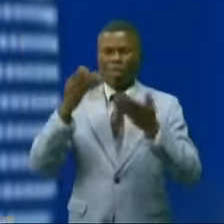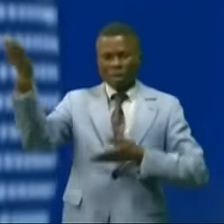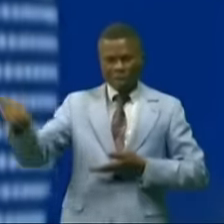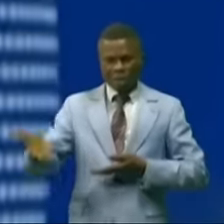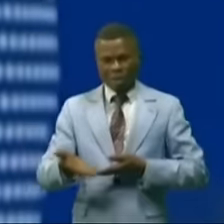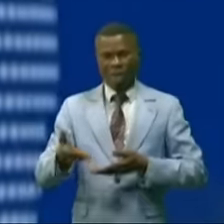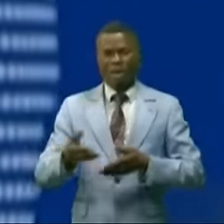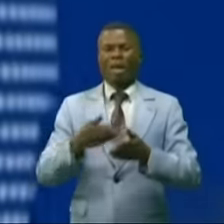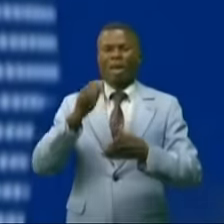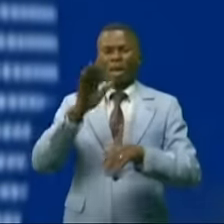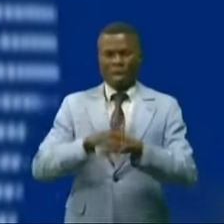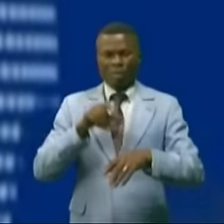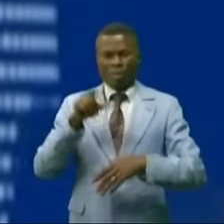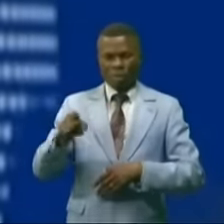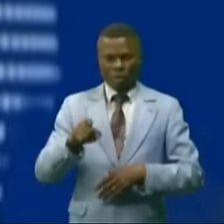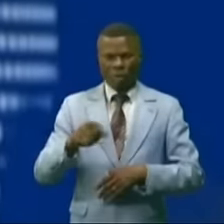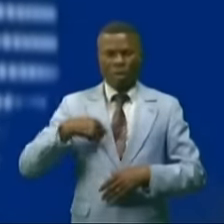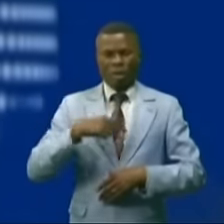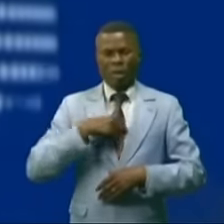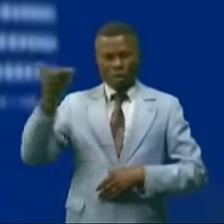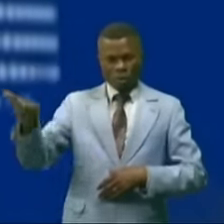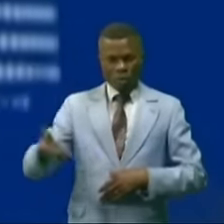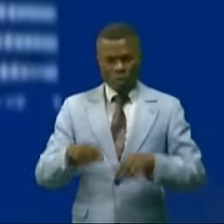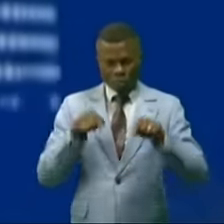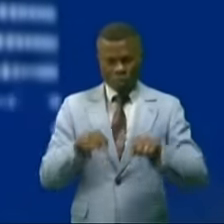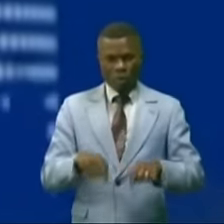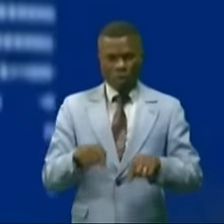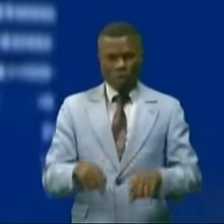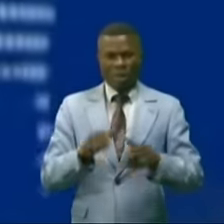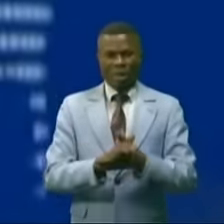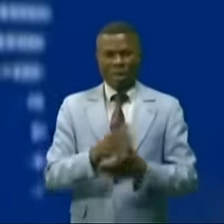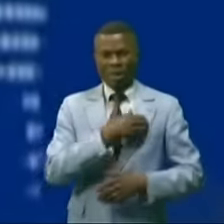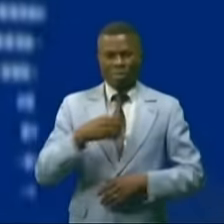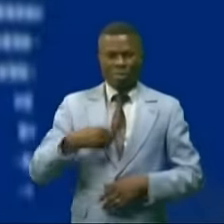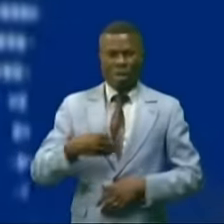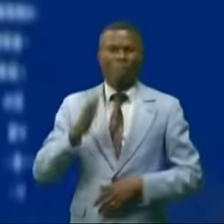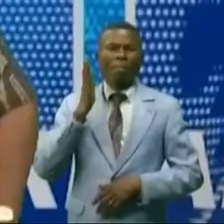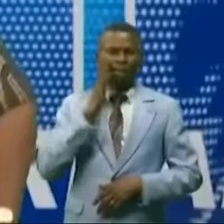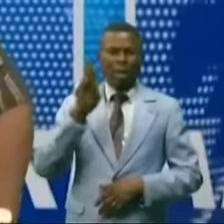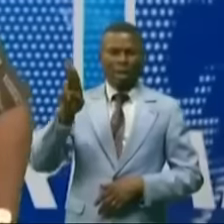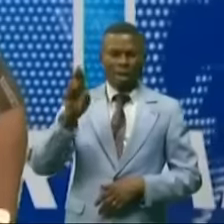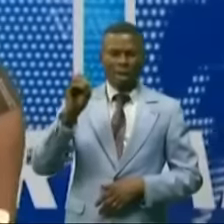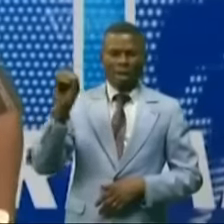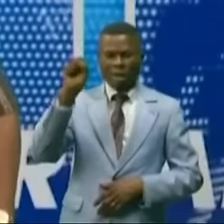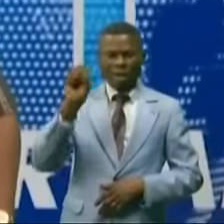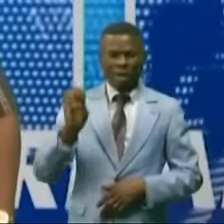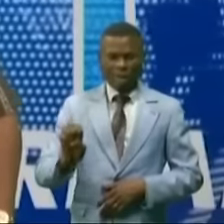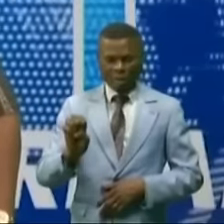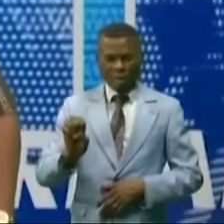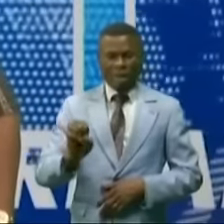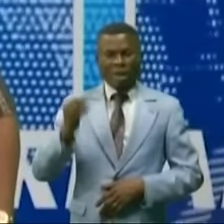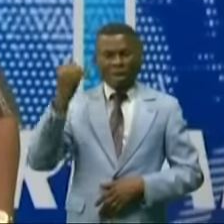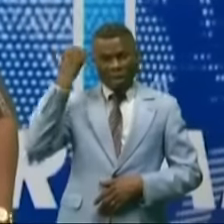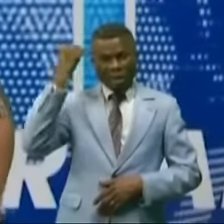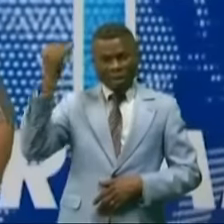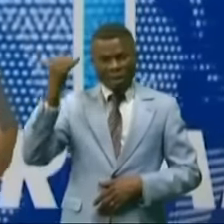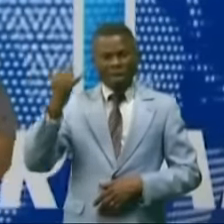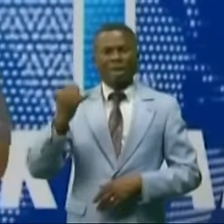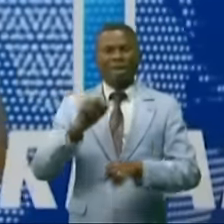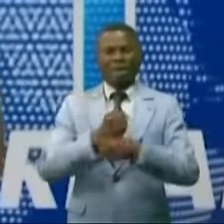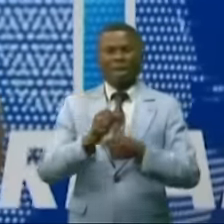invitation. Je rappelle que nous avons reçu sur ce plateau Madame Marie-Rose Tité, qui est initiatrice du